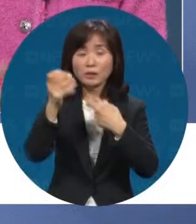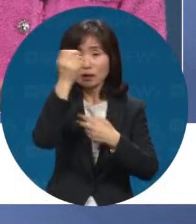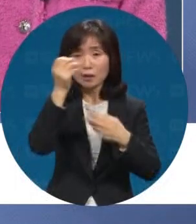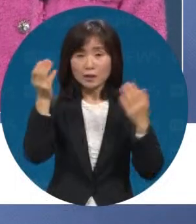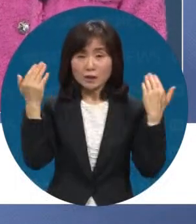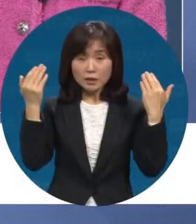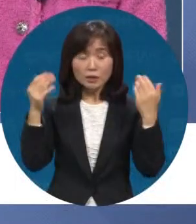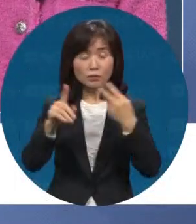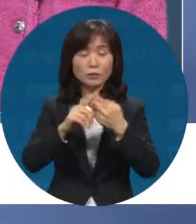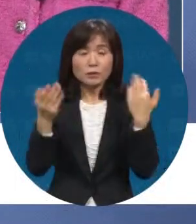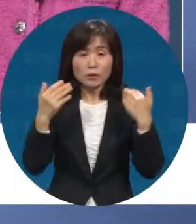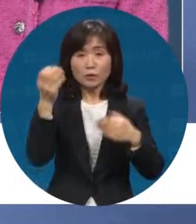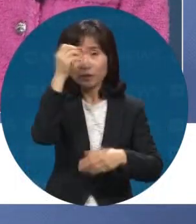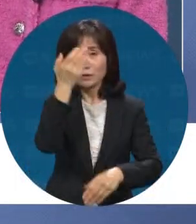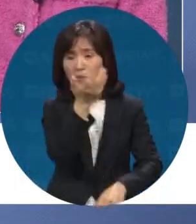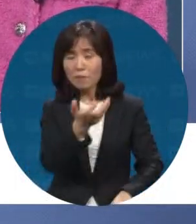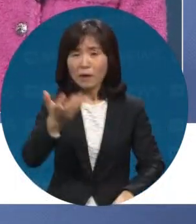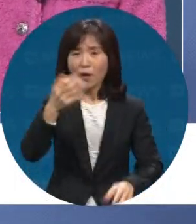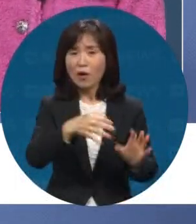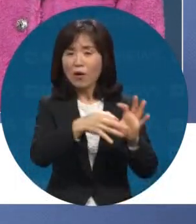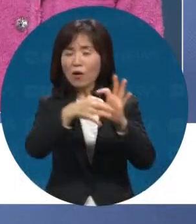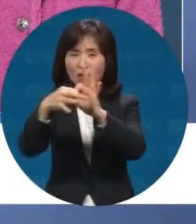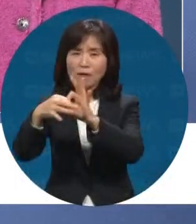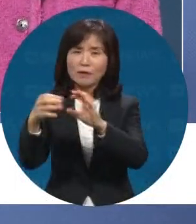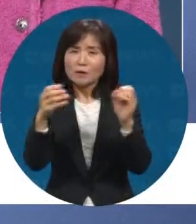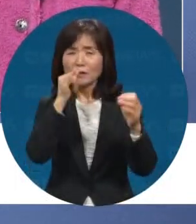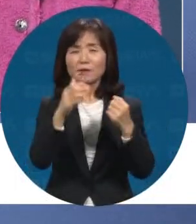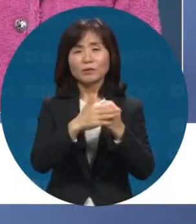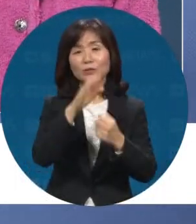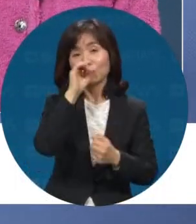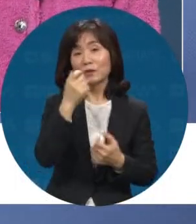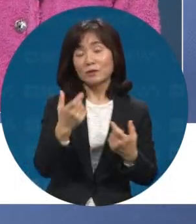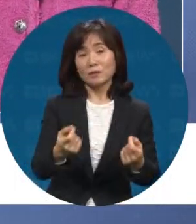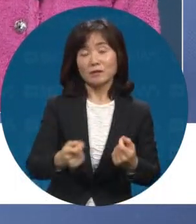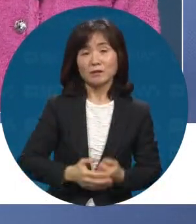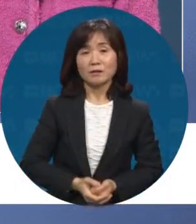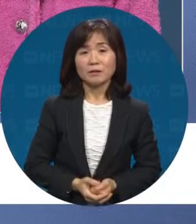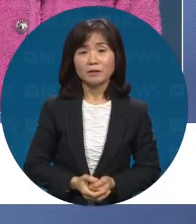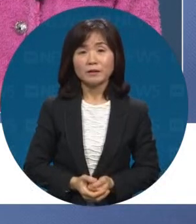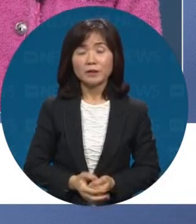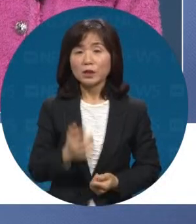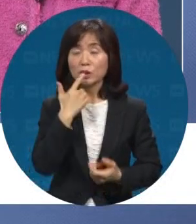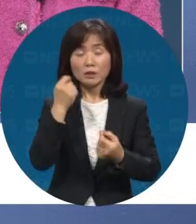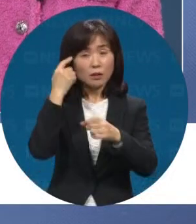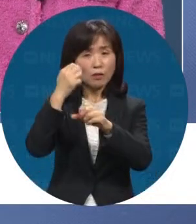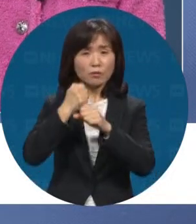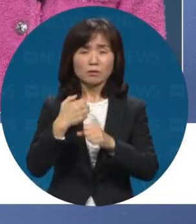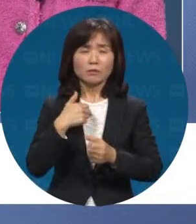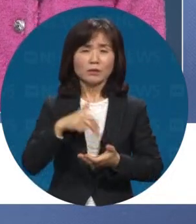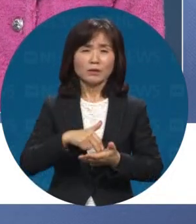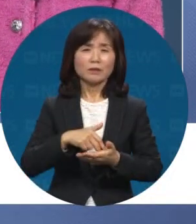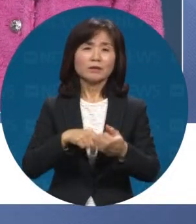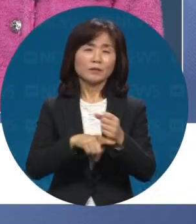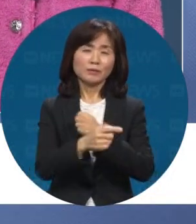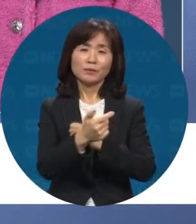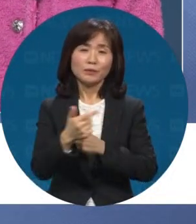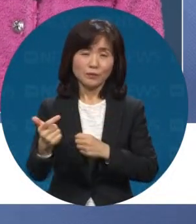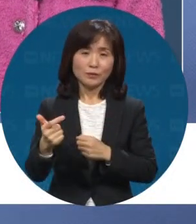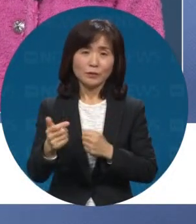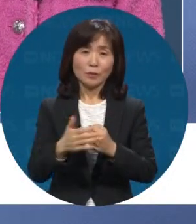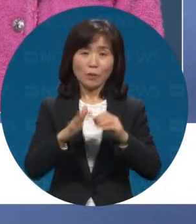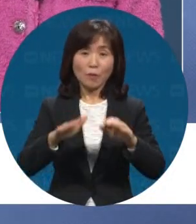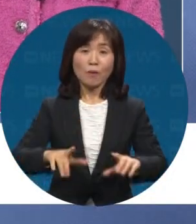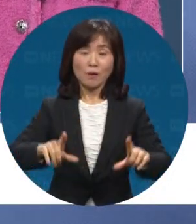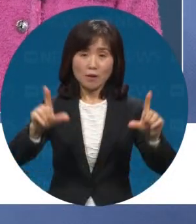이해할 수 있어서 훨씬 더 좋았습니다 또 이런 연구가 무척 저에게는 의미가 있었고 그래서 저는